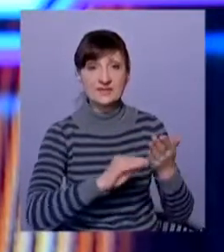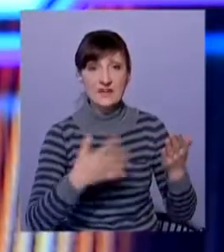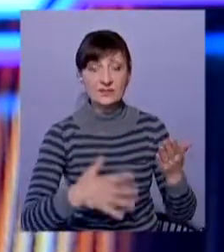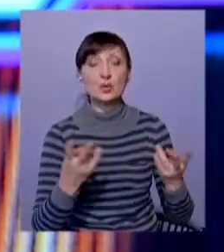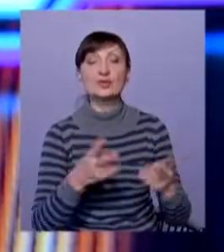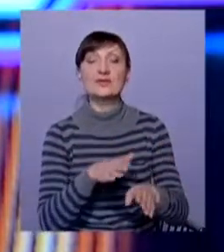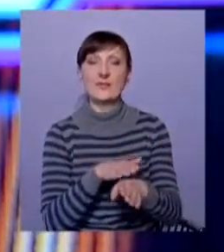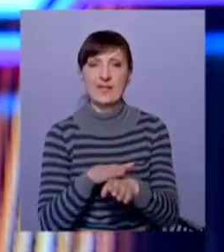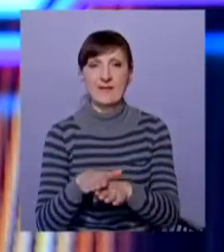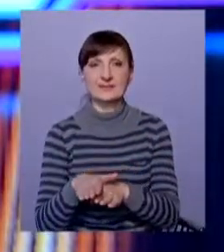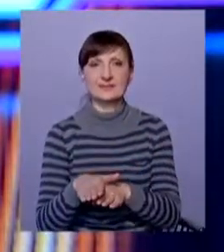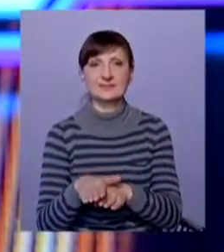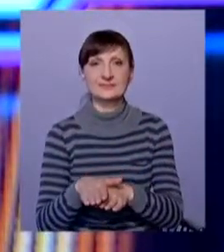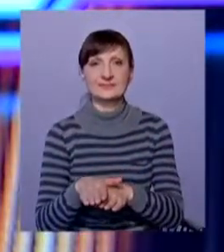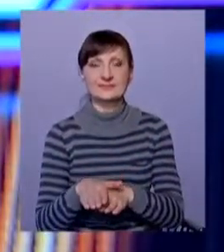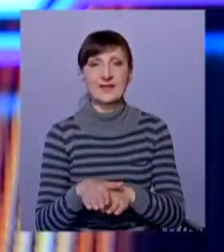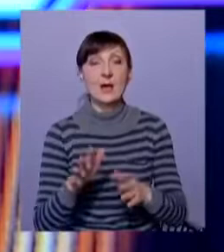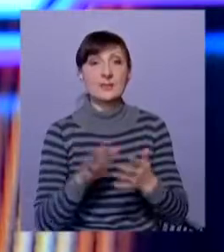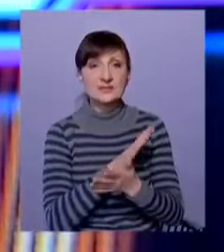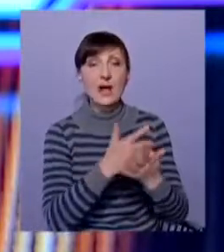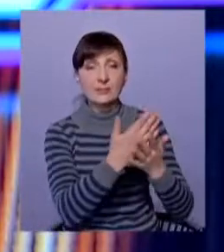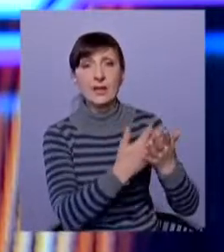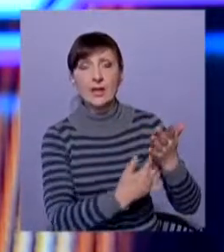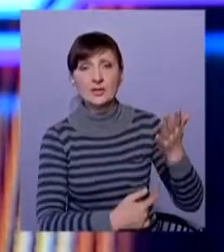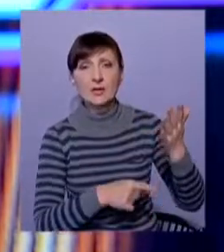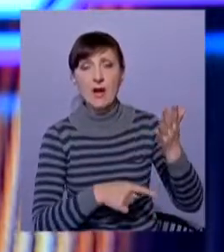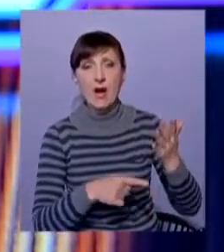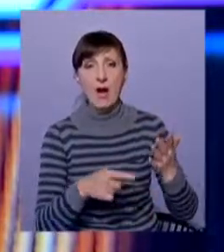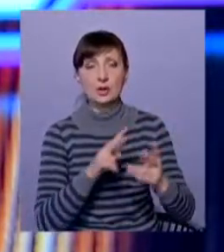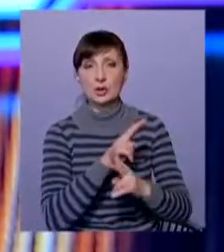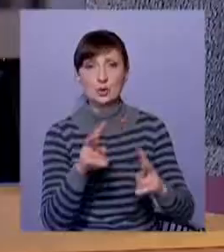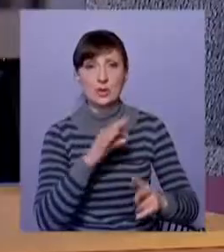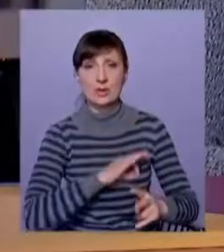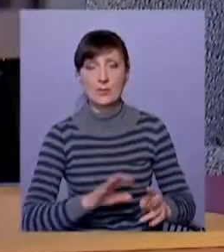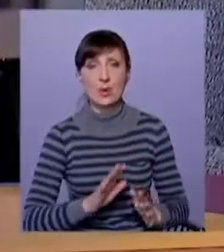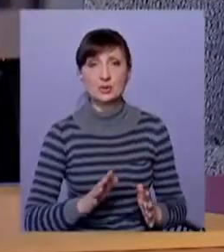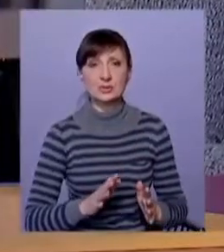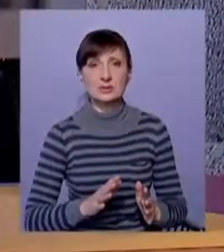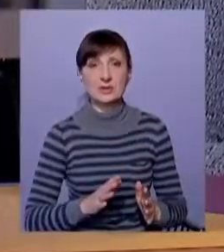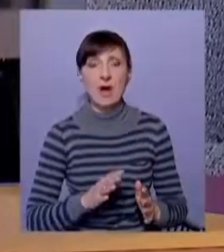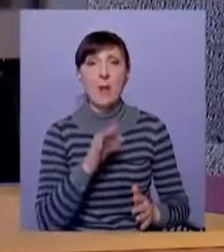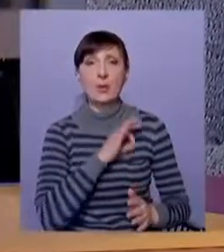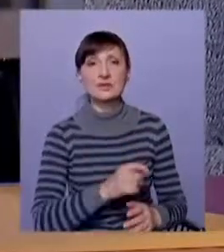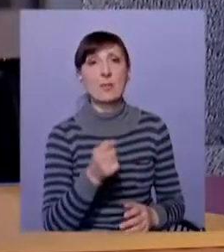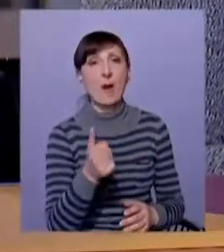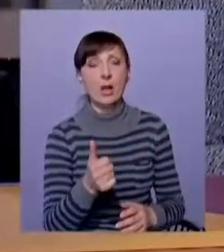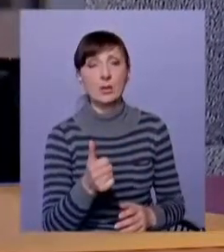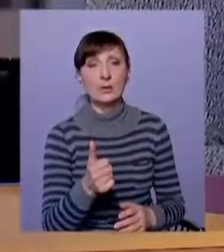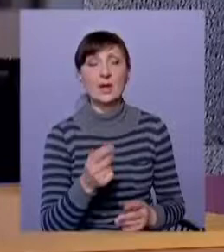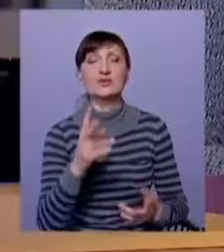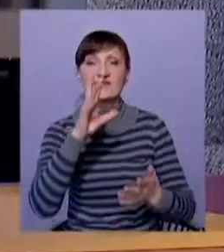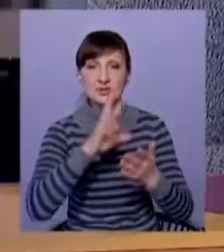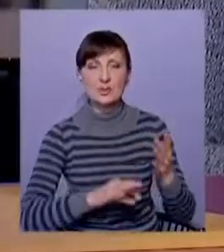то это все вроде как бесплатно, тут перечень такой целый большой, а пользуемся мы лишь малым.